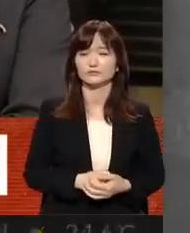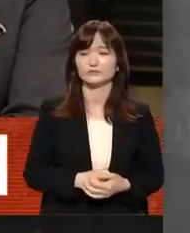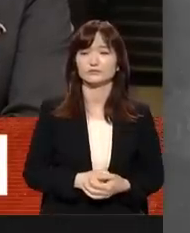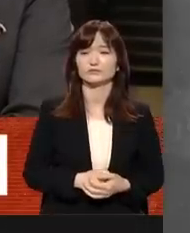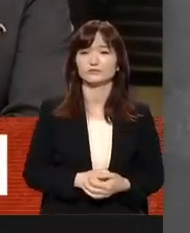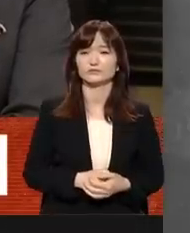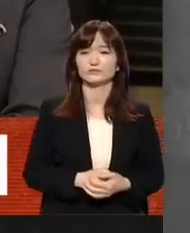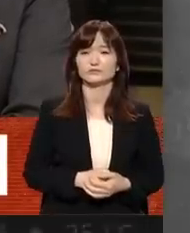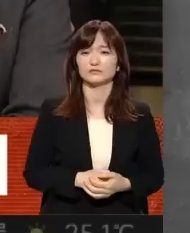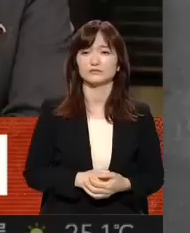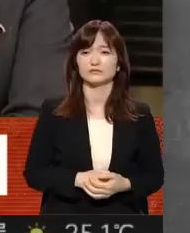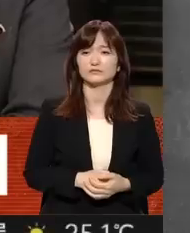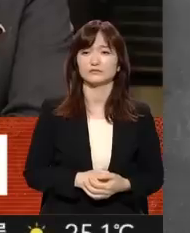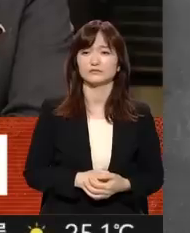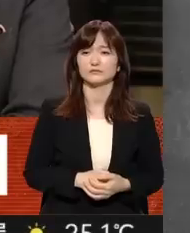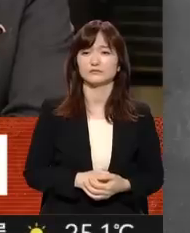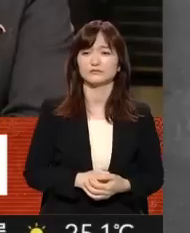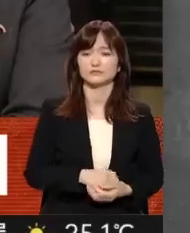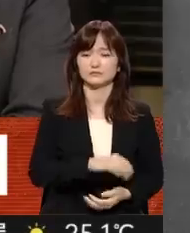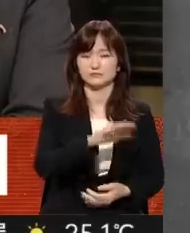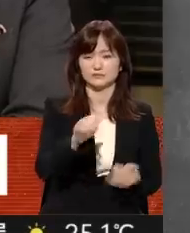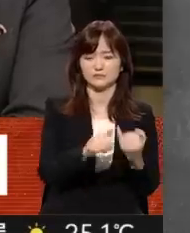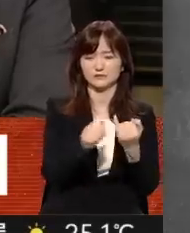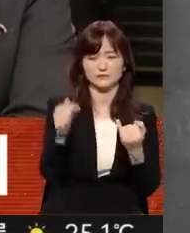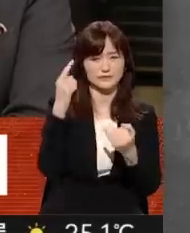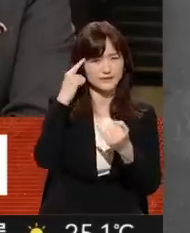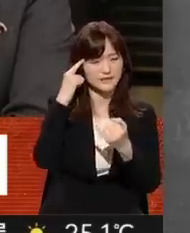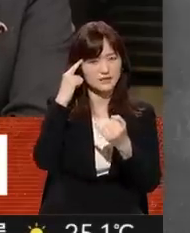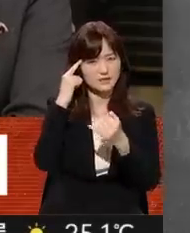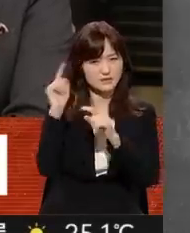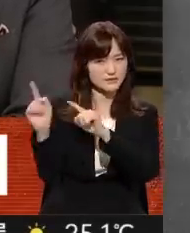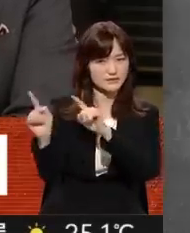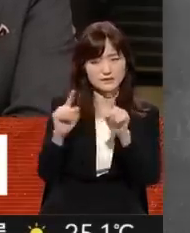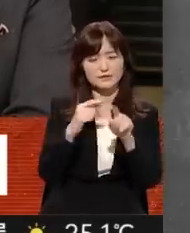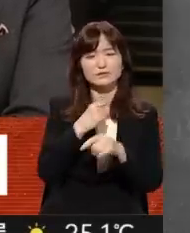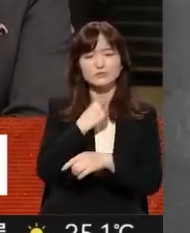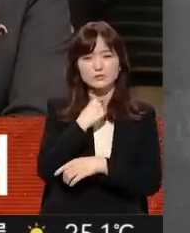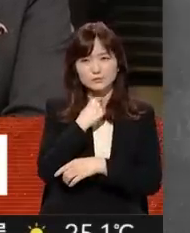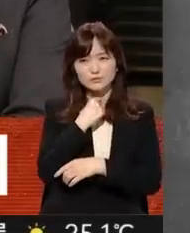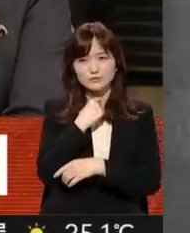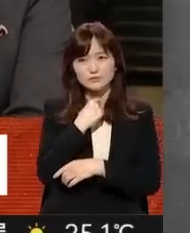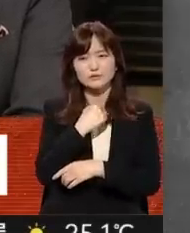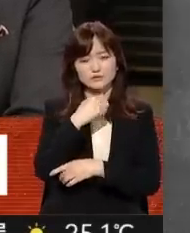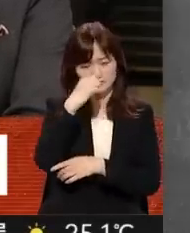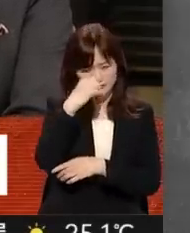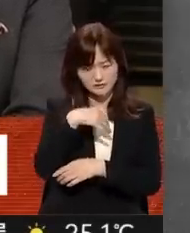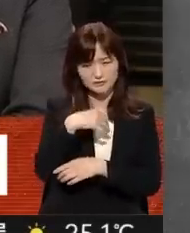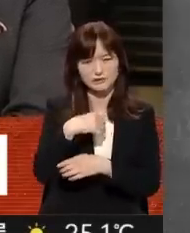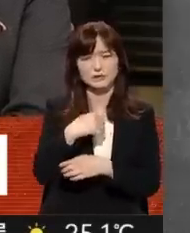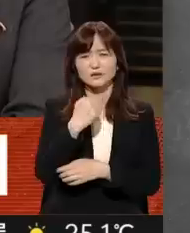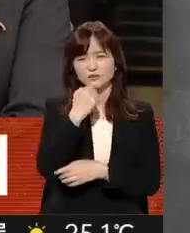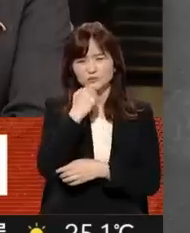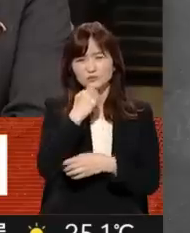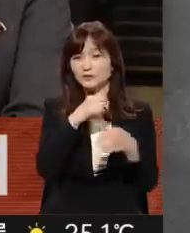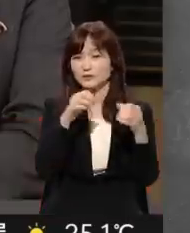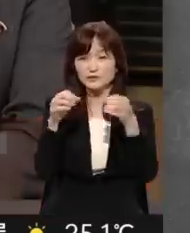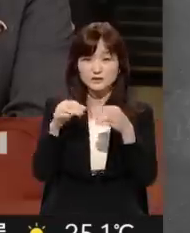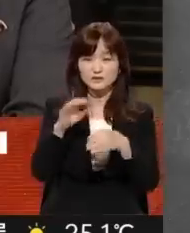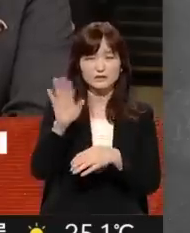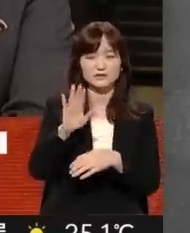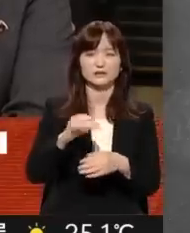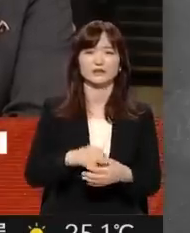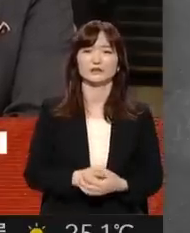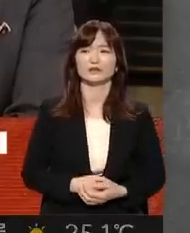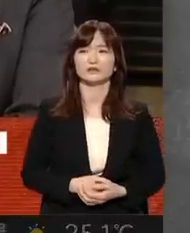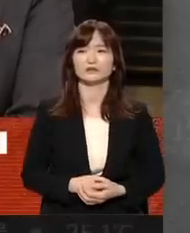만약에 아, 그냥 우리 남편 좀 정신 좀 차렸으면 이런 거면 저희도 그냥 하허 하면서 약간 좀 얘기를 하겠는데 지금 그 상황을 넘었단